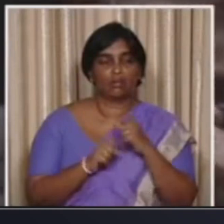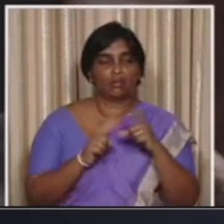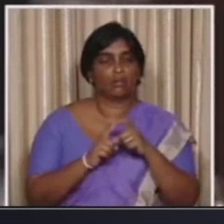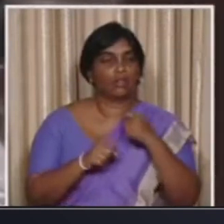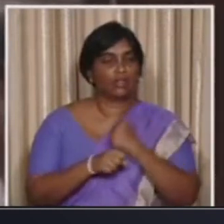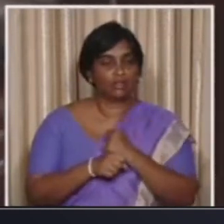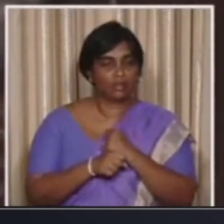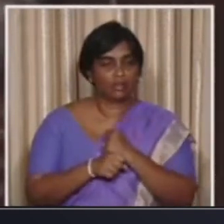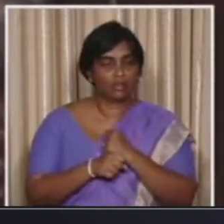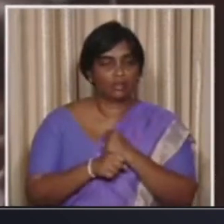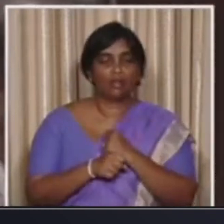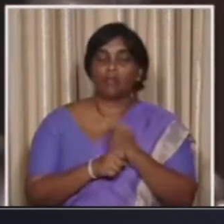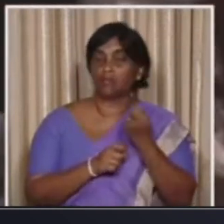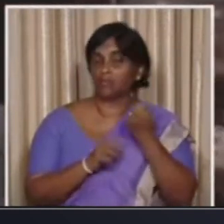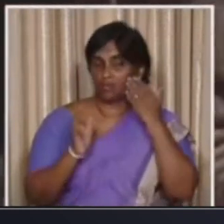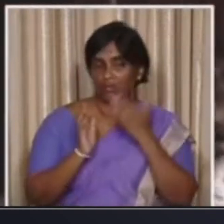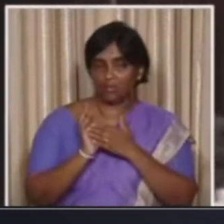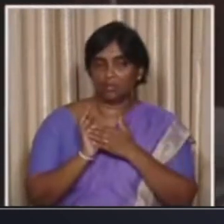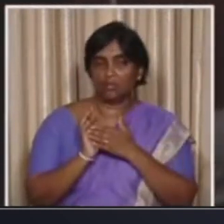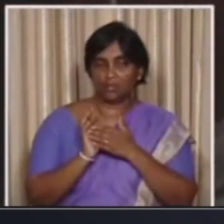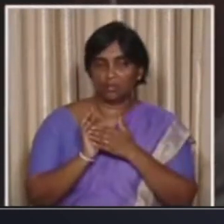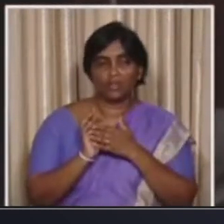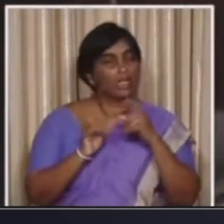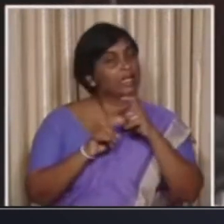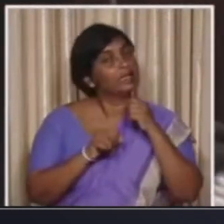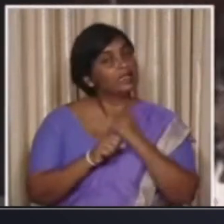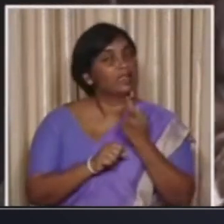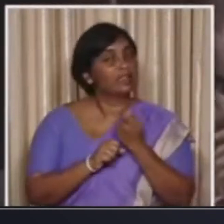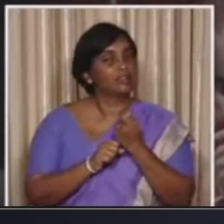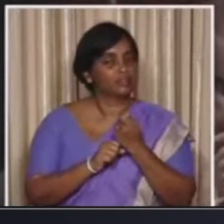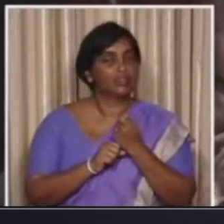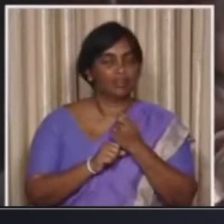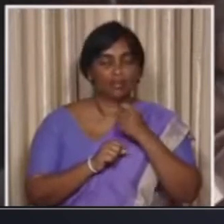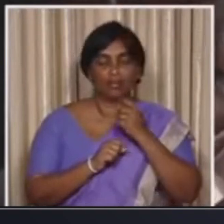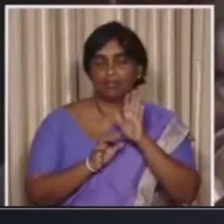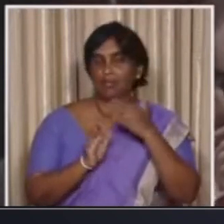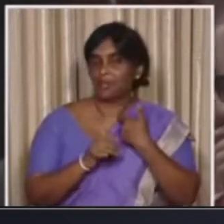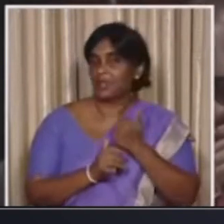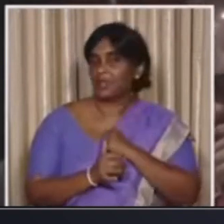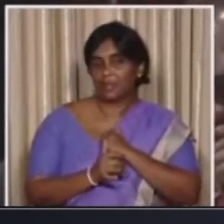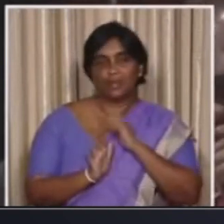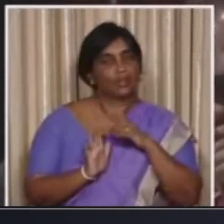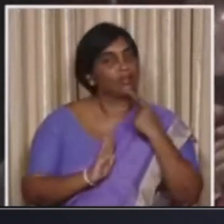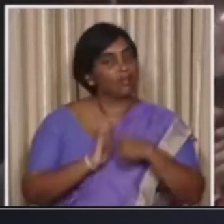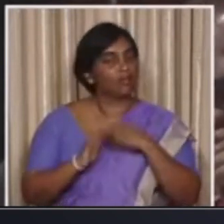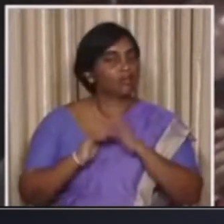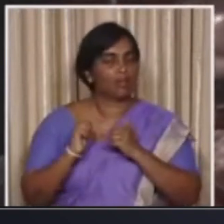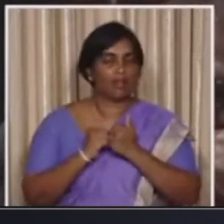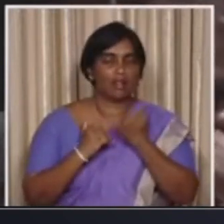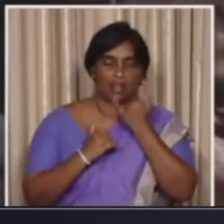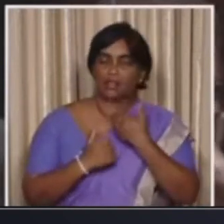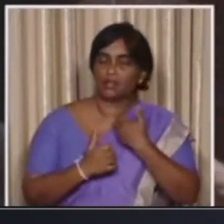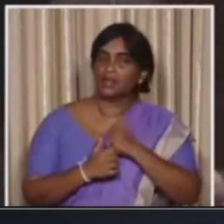ඩිජිටල් ආර්ථිකය ගැන. ගරු සභාපතිතුමනි ඩිජිටල් ආර්ථිකය කියනකට අපි හරි කැමැති. රටේ කටයුතු පහසු වෙනවා අපි